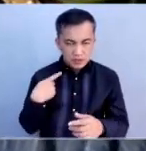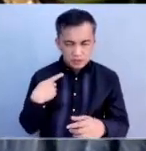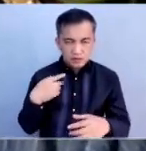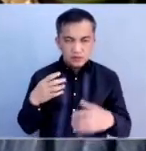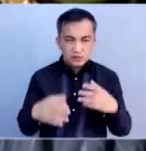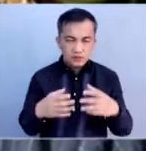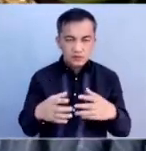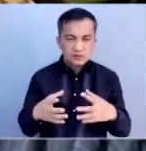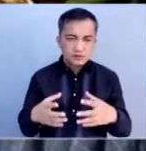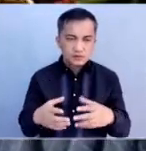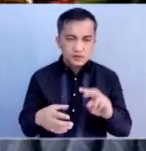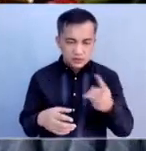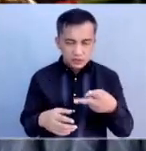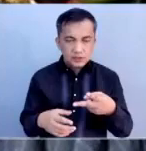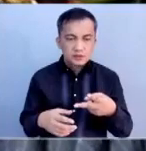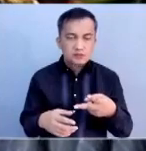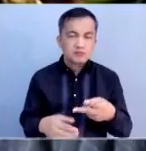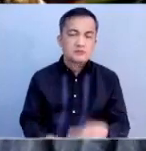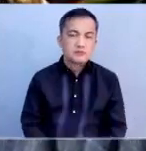nga pangalawang huli rin,